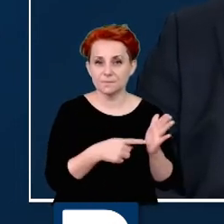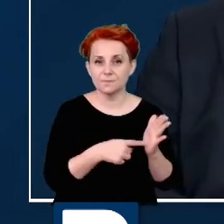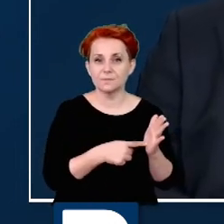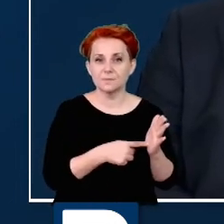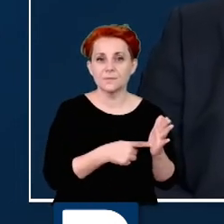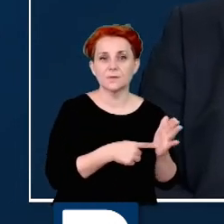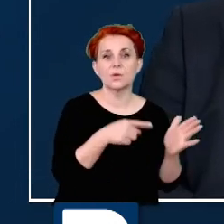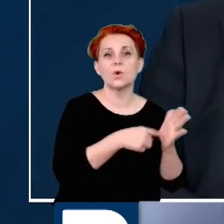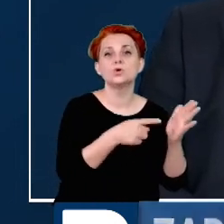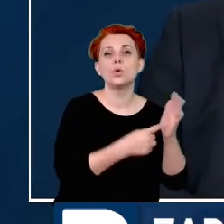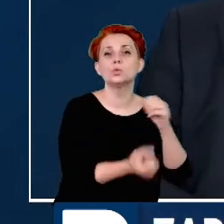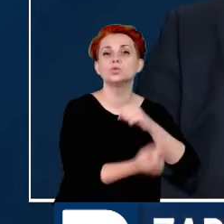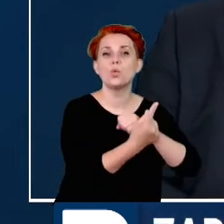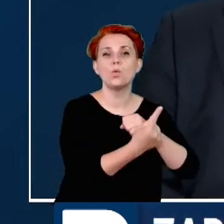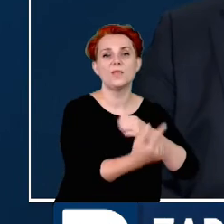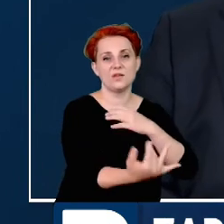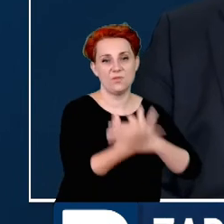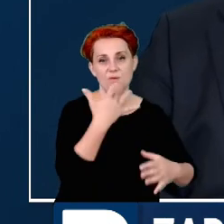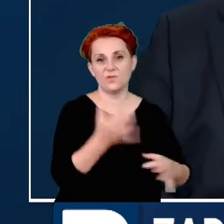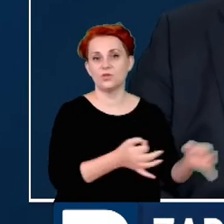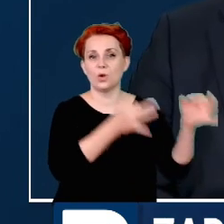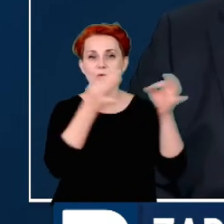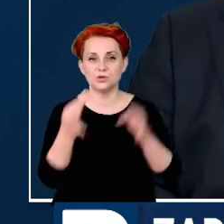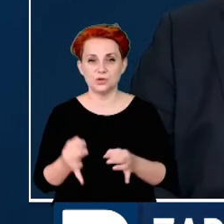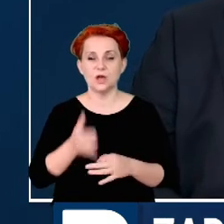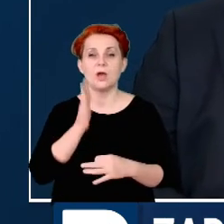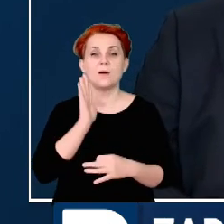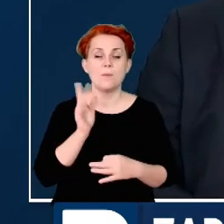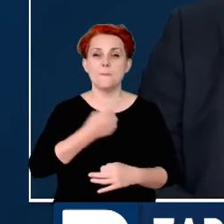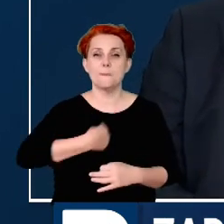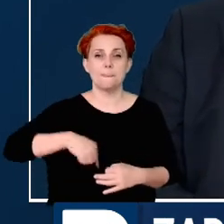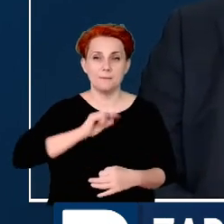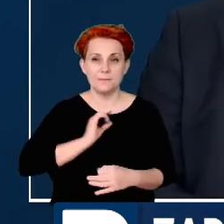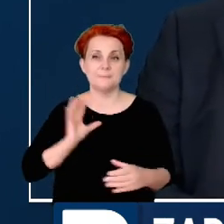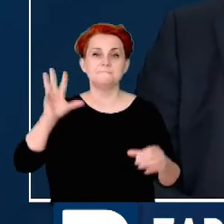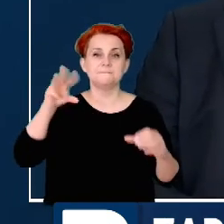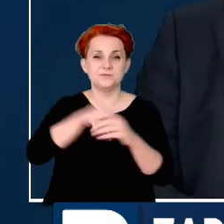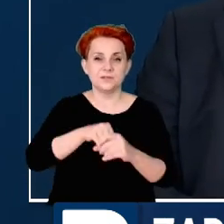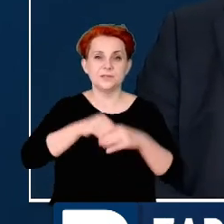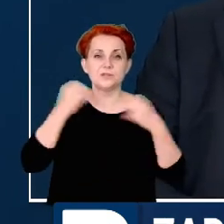dzisiaj. Później zaangażowaliśmy się w działalność